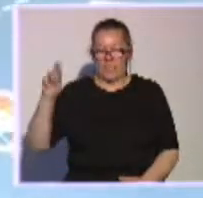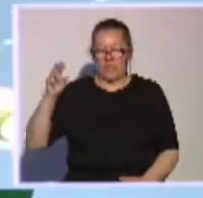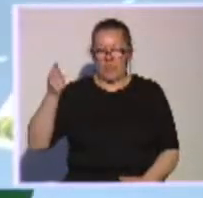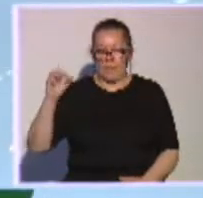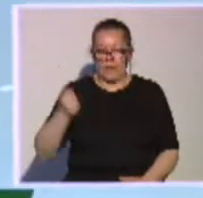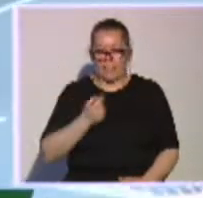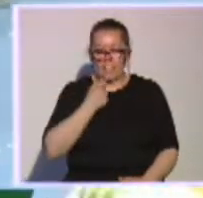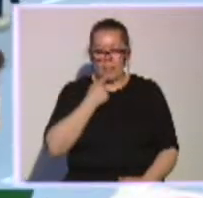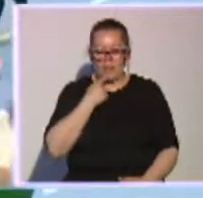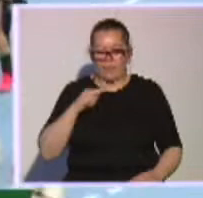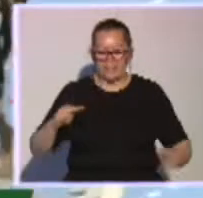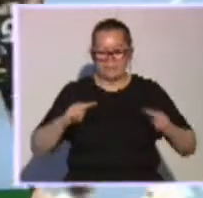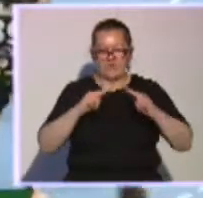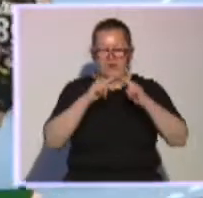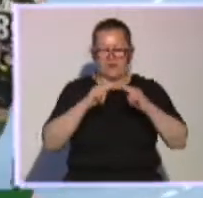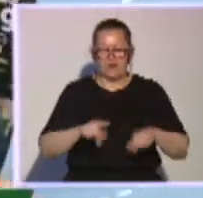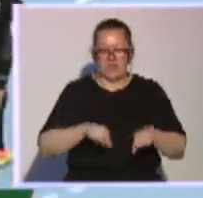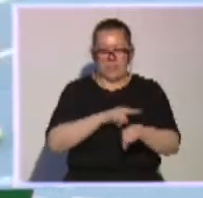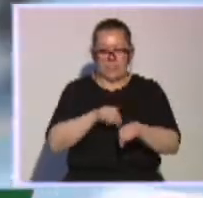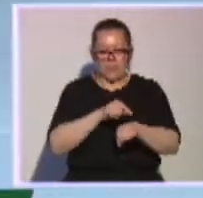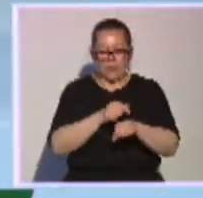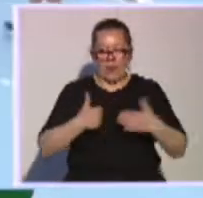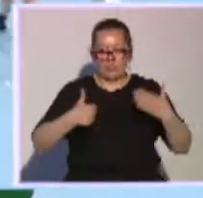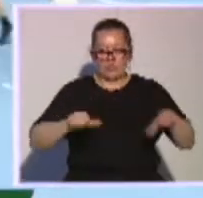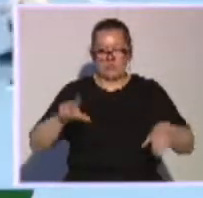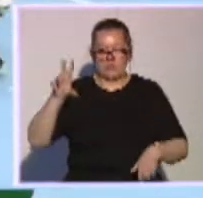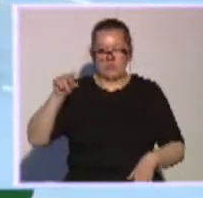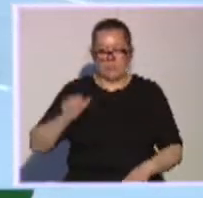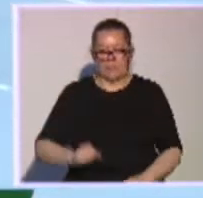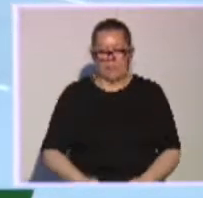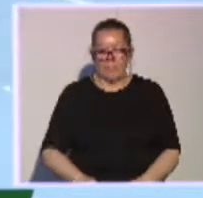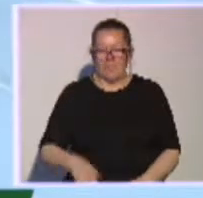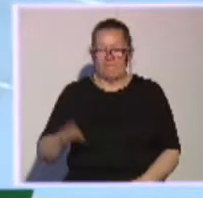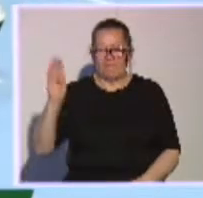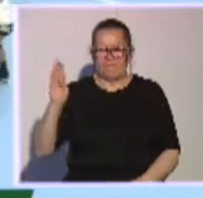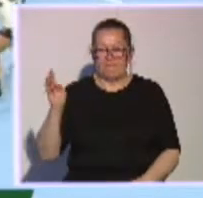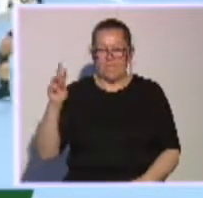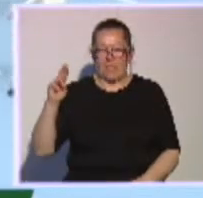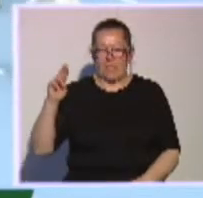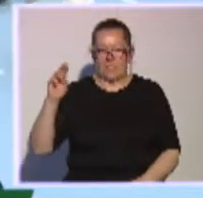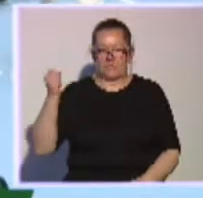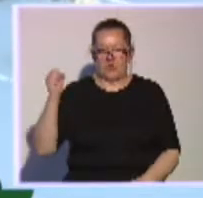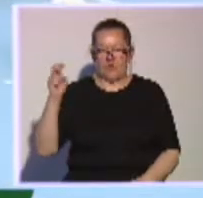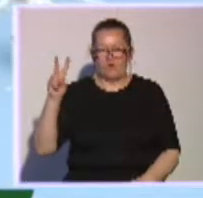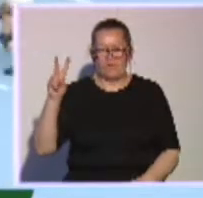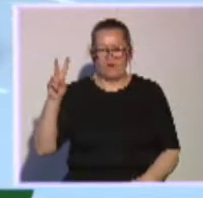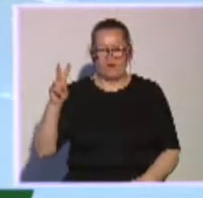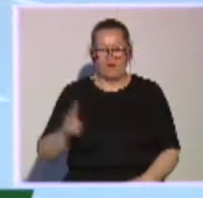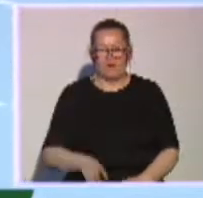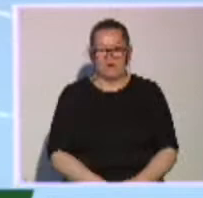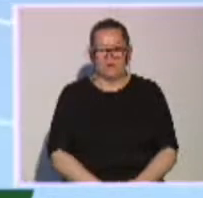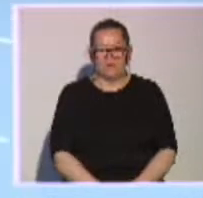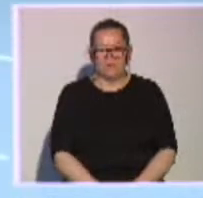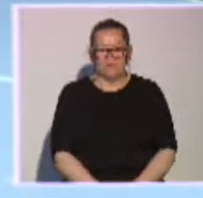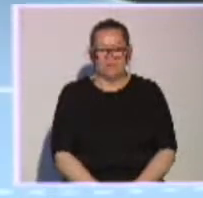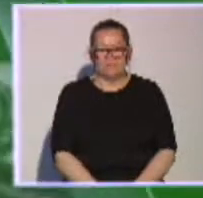iar craiovencele, care vor juca de la ora 18:30, vor întâlni jucătoarele de la Corona Brașov.